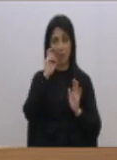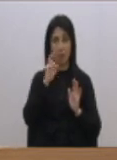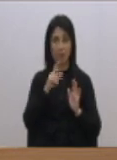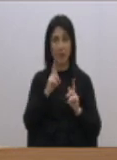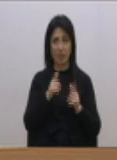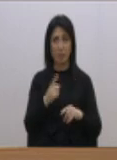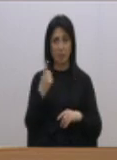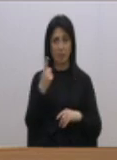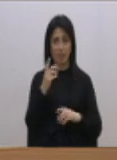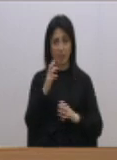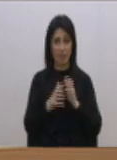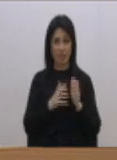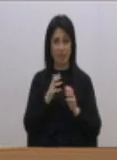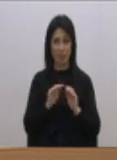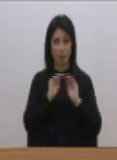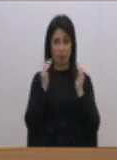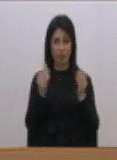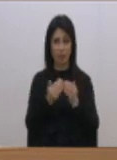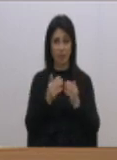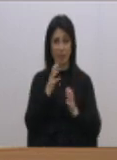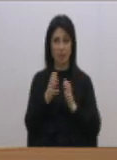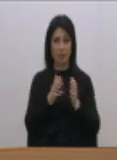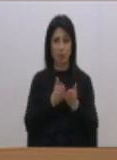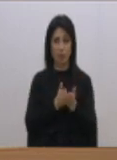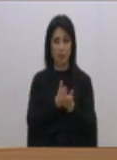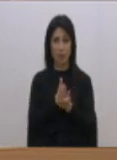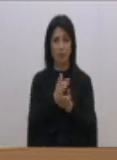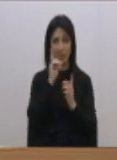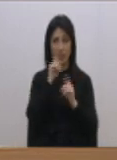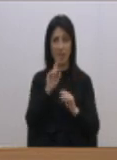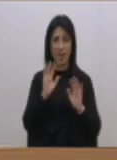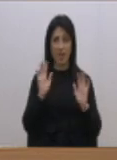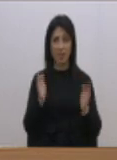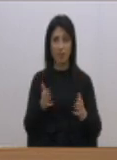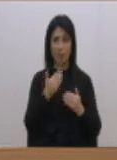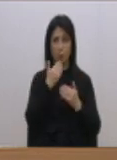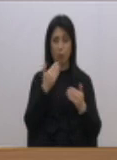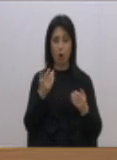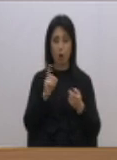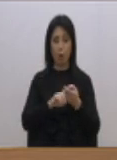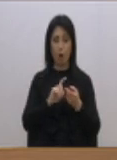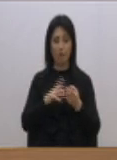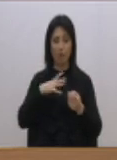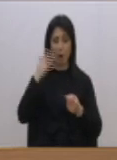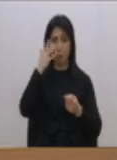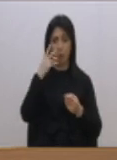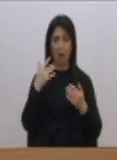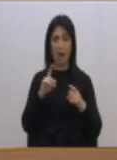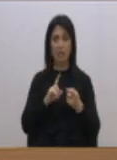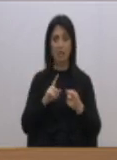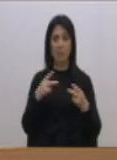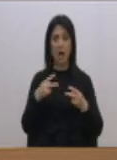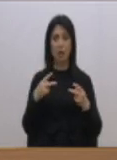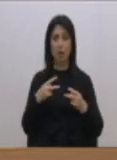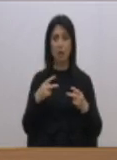tahmovas, pirueli. Saeta șoriso izolacija, saeta șoriso mimartulebit, icit rachdeba, bolom okavšire, kartulioc nebis, sasetkuat,